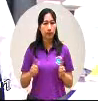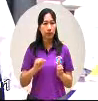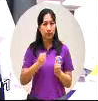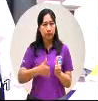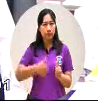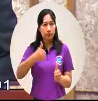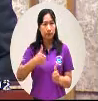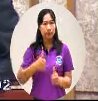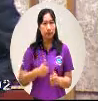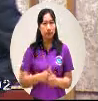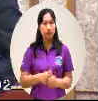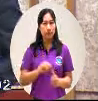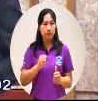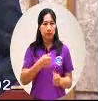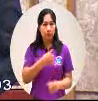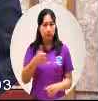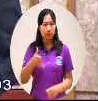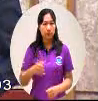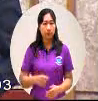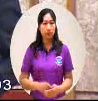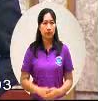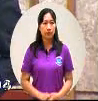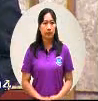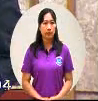鲁加议员，乌里纳明米桑。